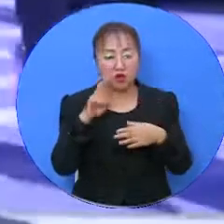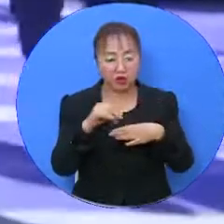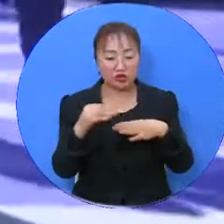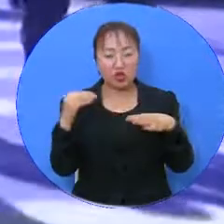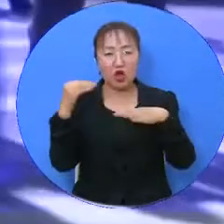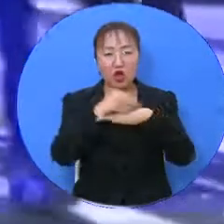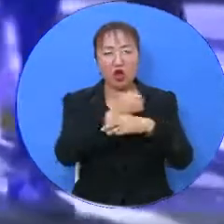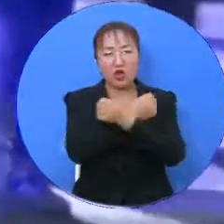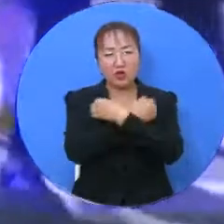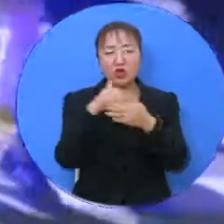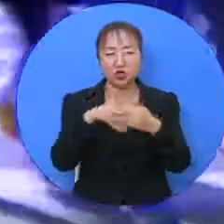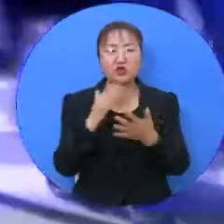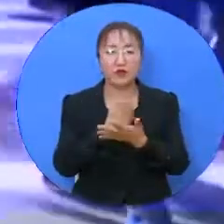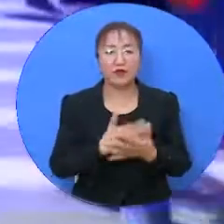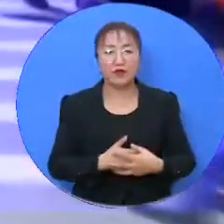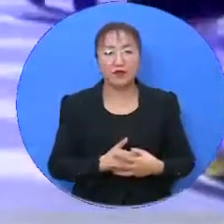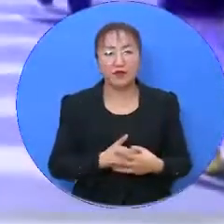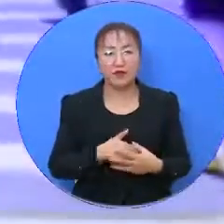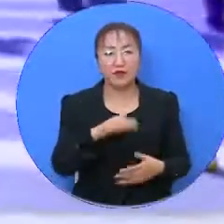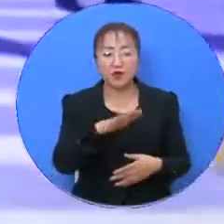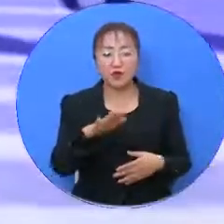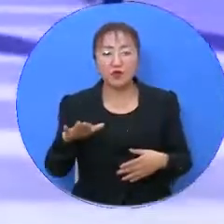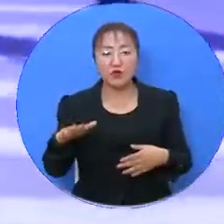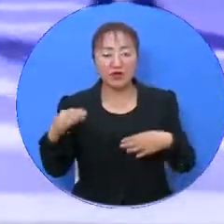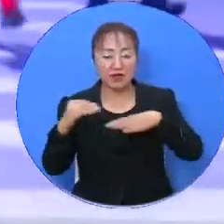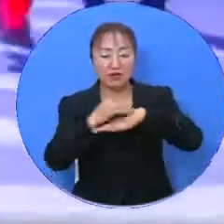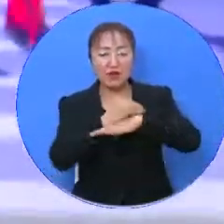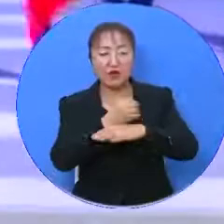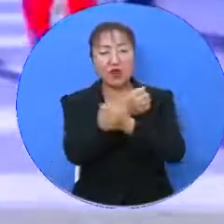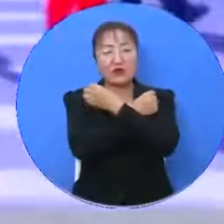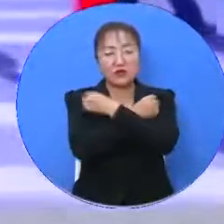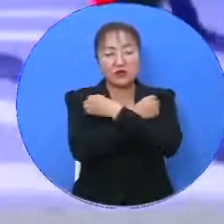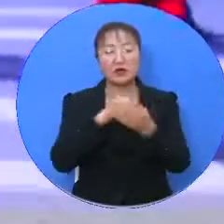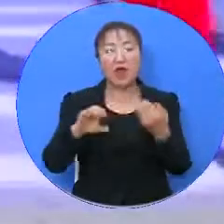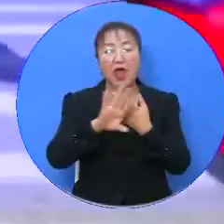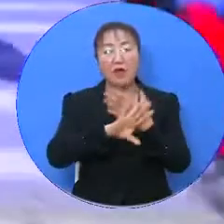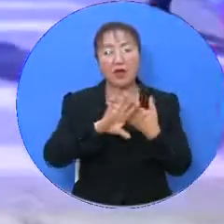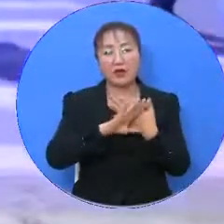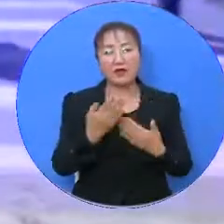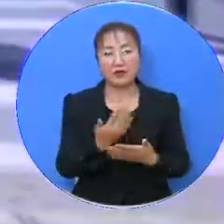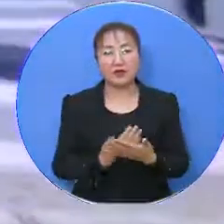байна. Бага насны хүүхдийг зам тээврийн ослоос өртсөн сэргийлье.